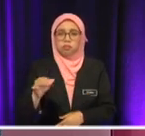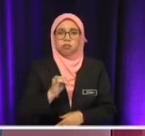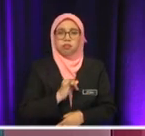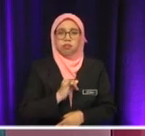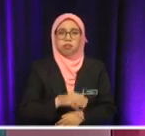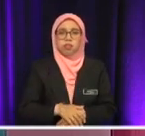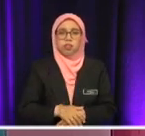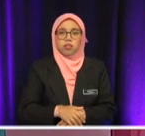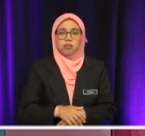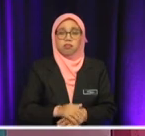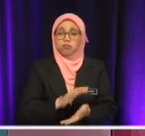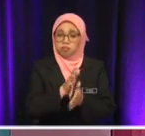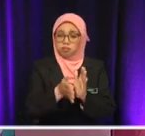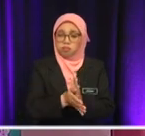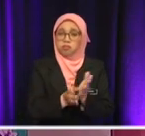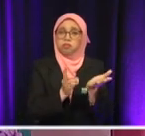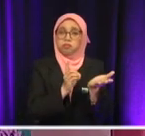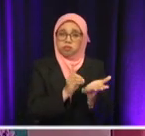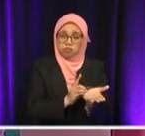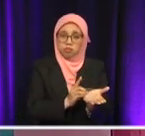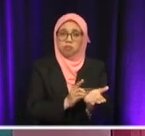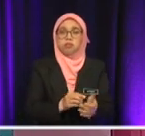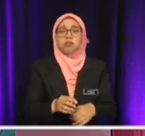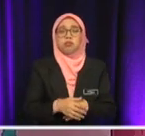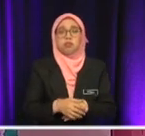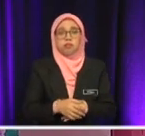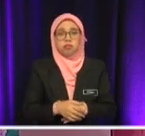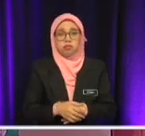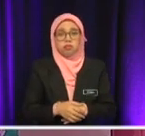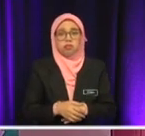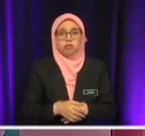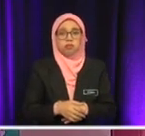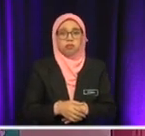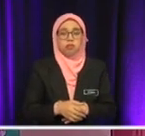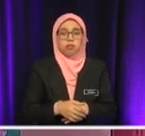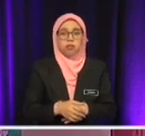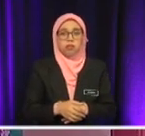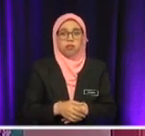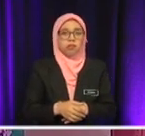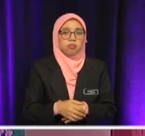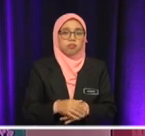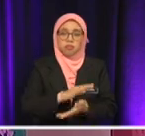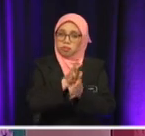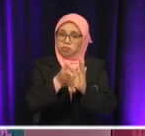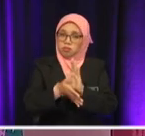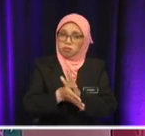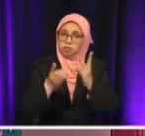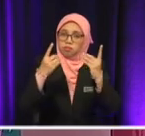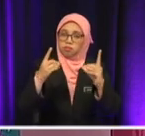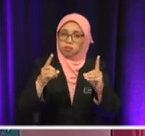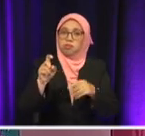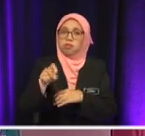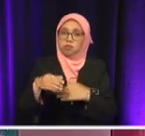jadi pilot je ada ciri-ciri profesional tau. Okey, nak jadi pengasuh dan pendidik juga ataupun pengusaha tasawuf, kamu juga perlu